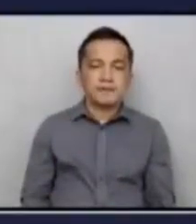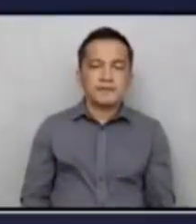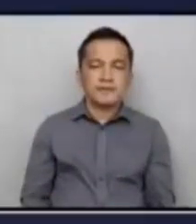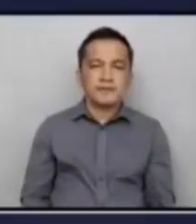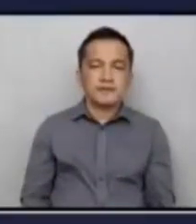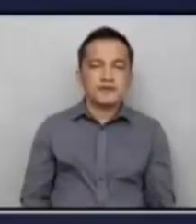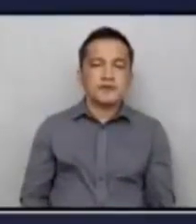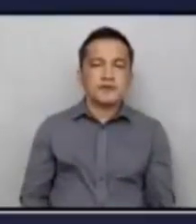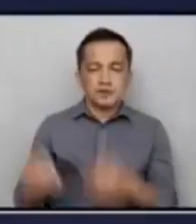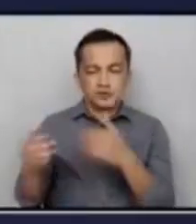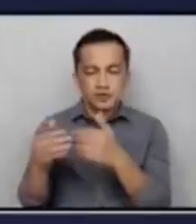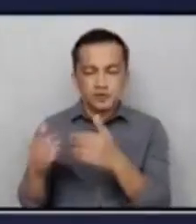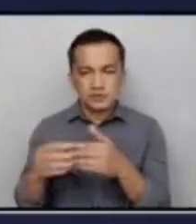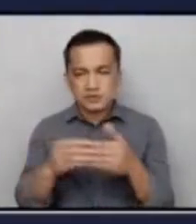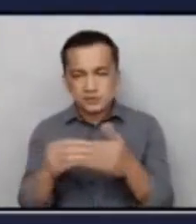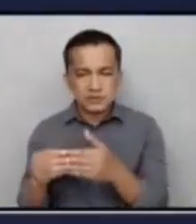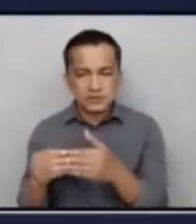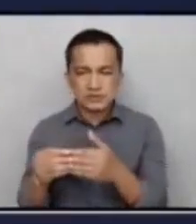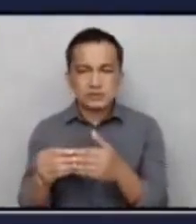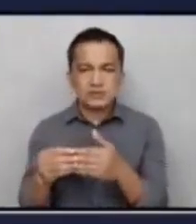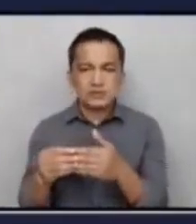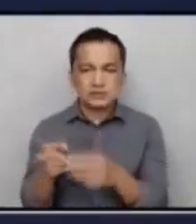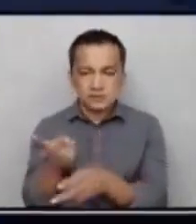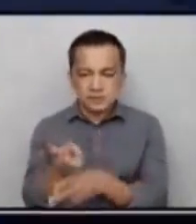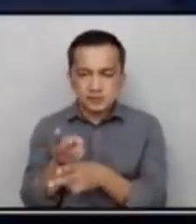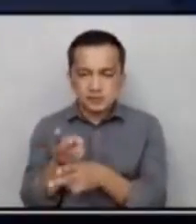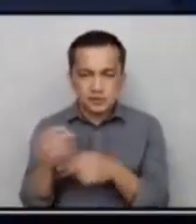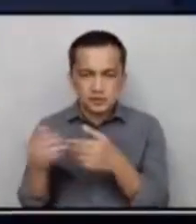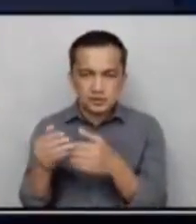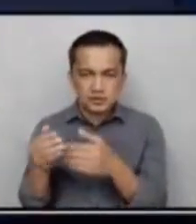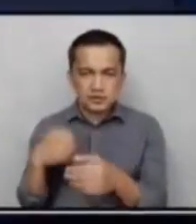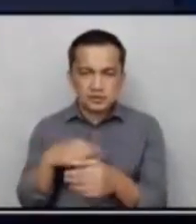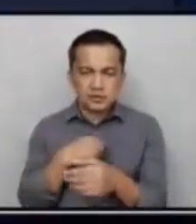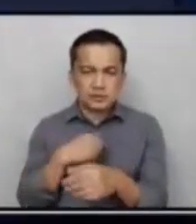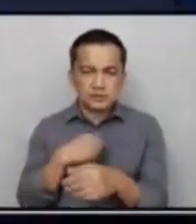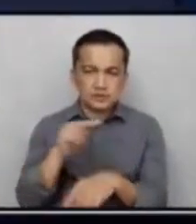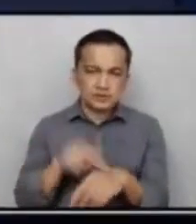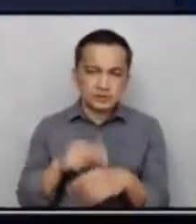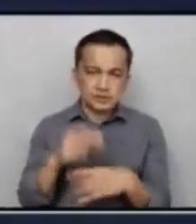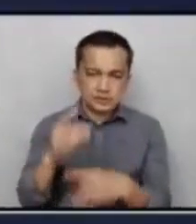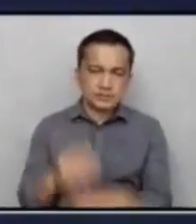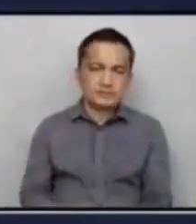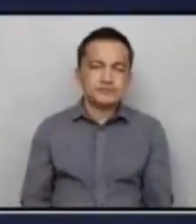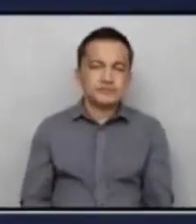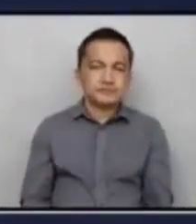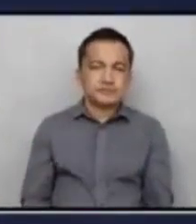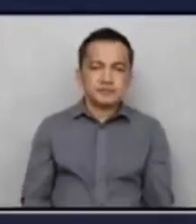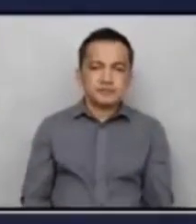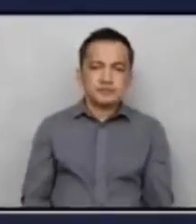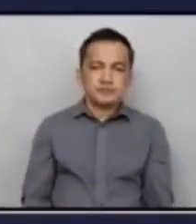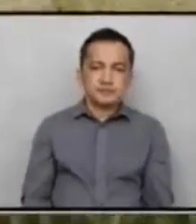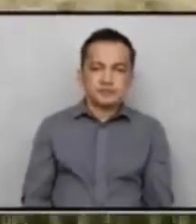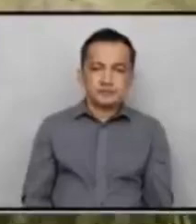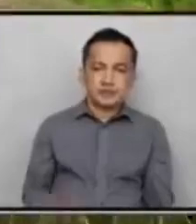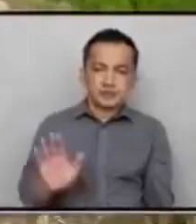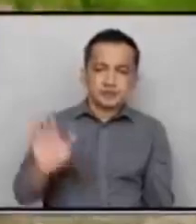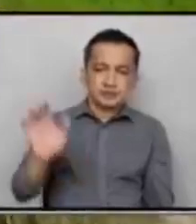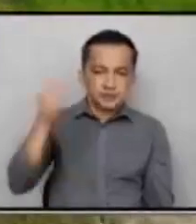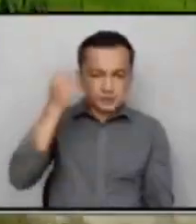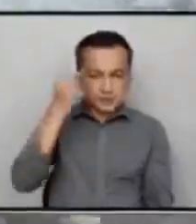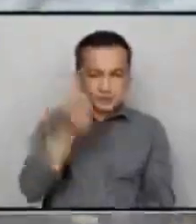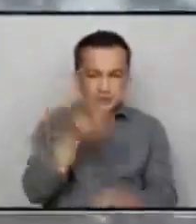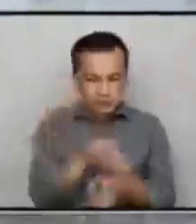a very, very close and guided very, very closely by our national interest. Nakatuon rin aniya ang kanyang administrasyon para mapalakas